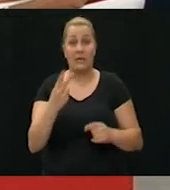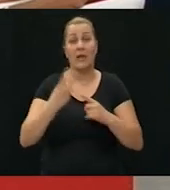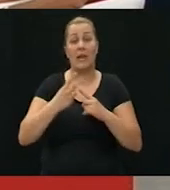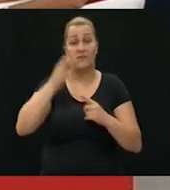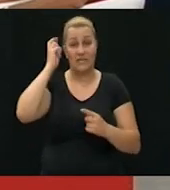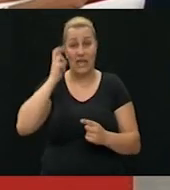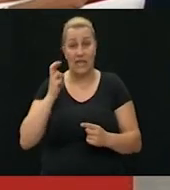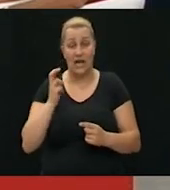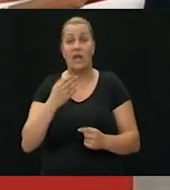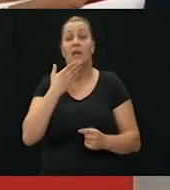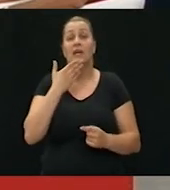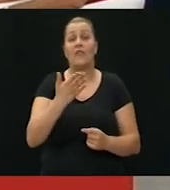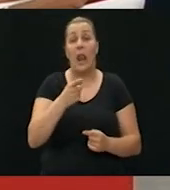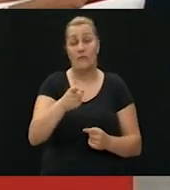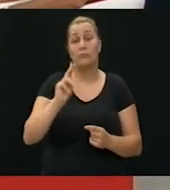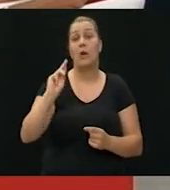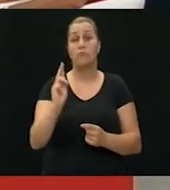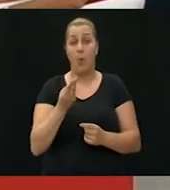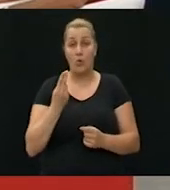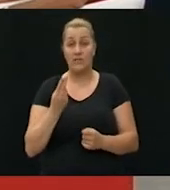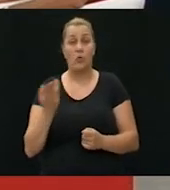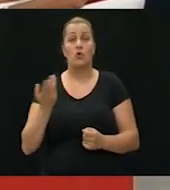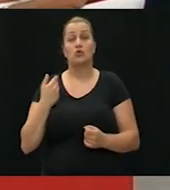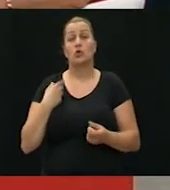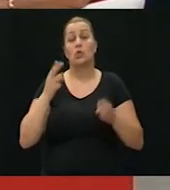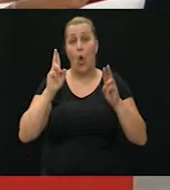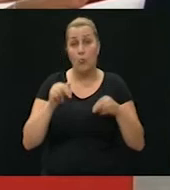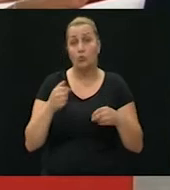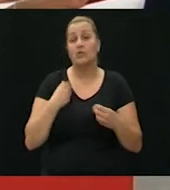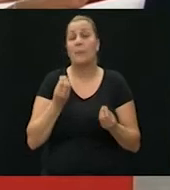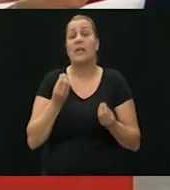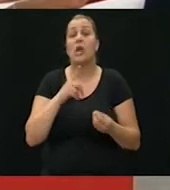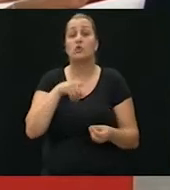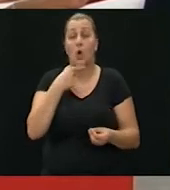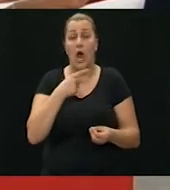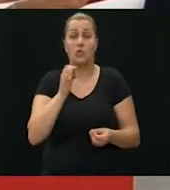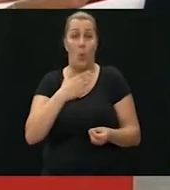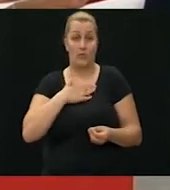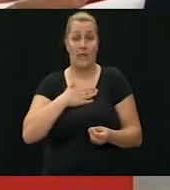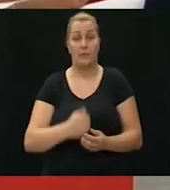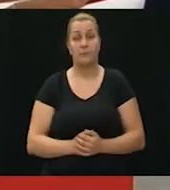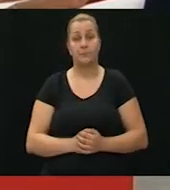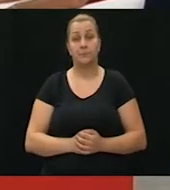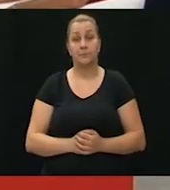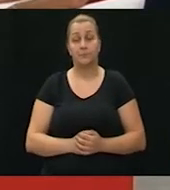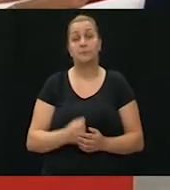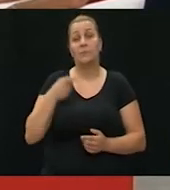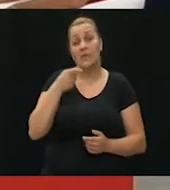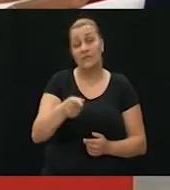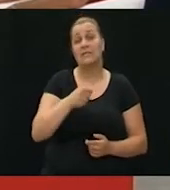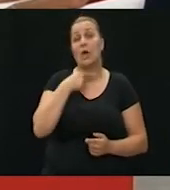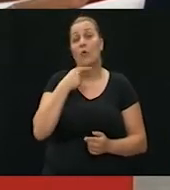TV Jadrana i hvala na pozivu što ste nam evo omogućili da nešto kažemo o sebi. Evo, vi ste oružjem